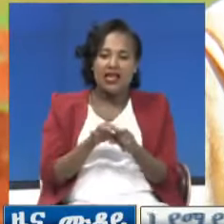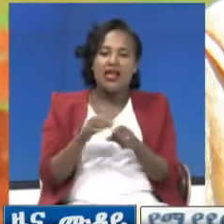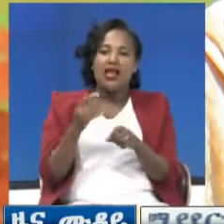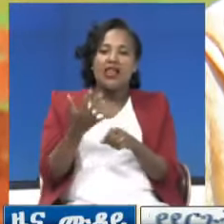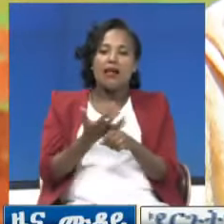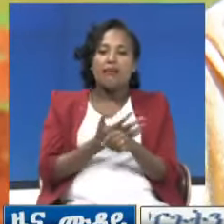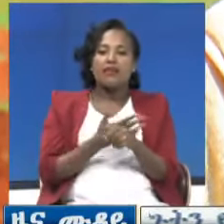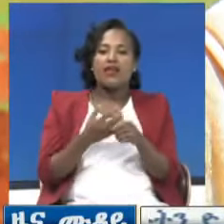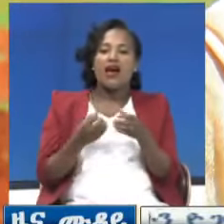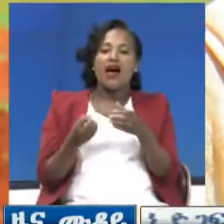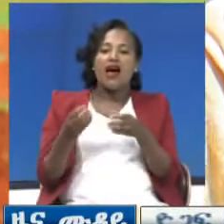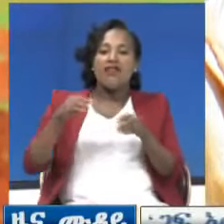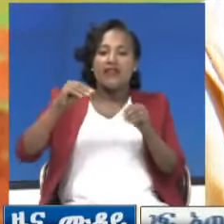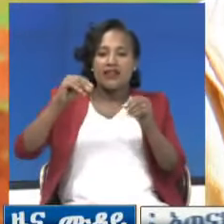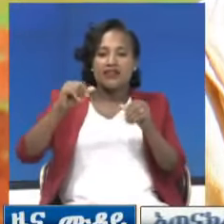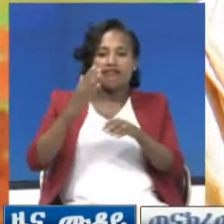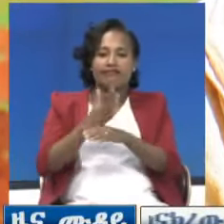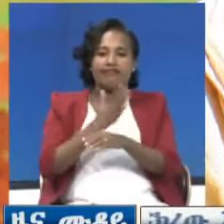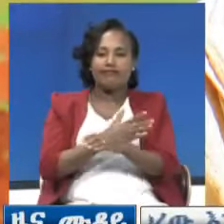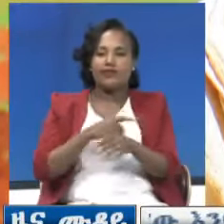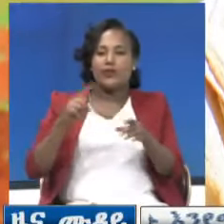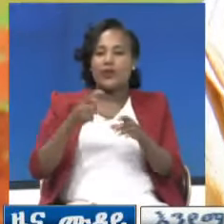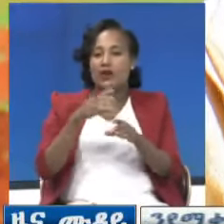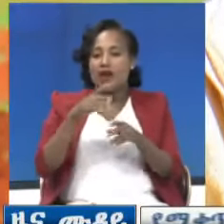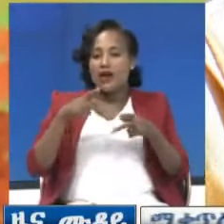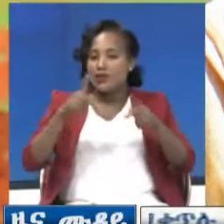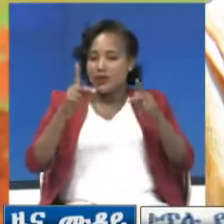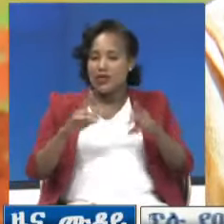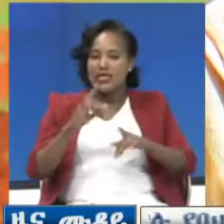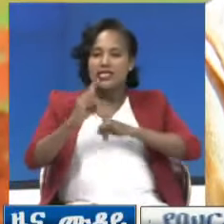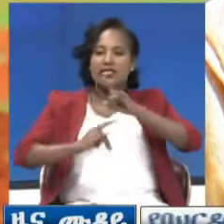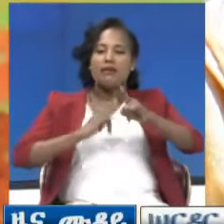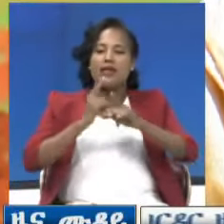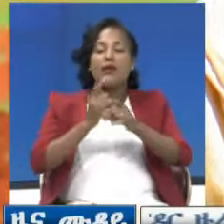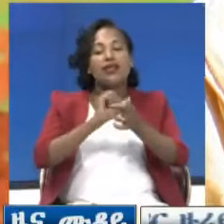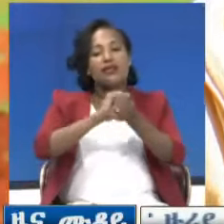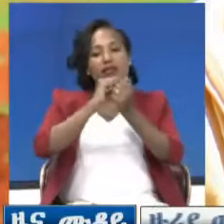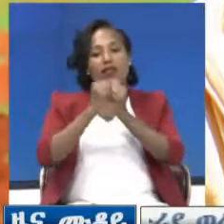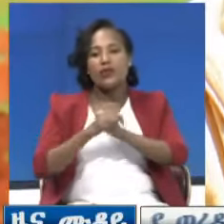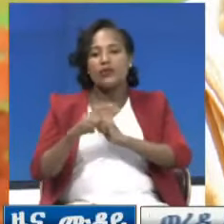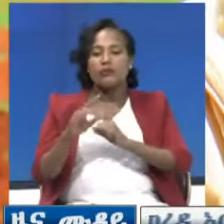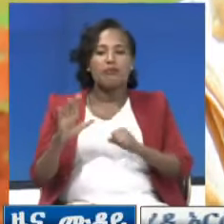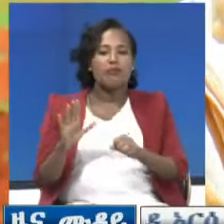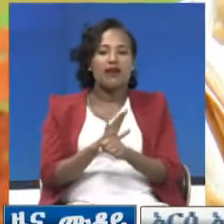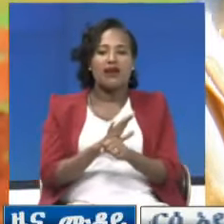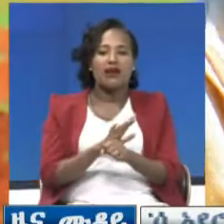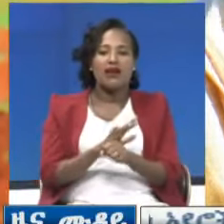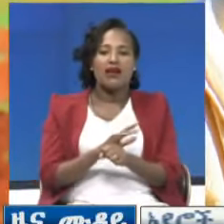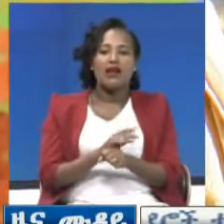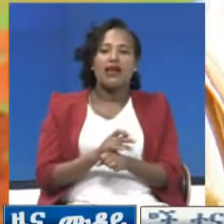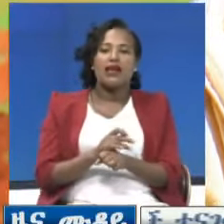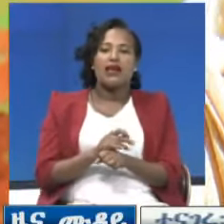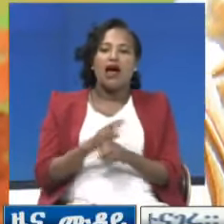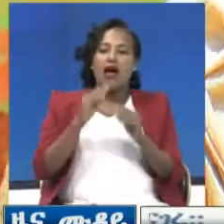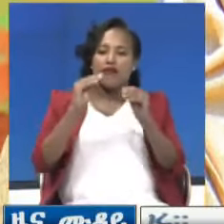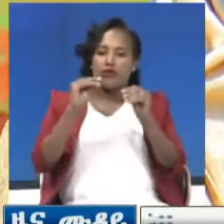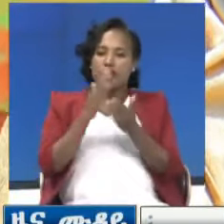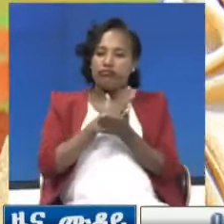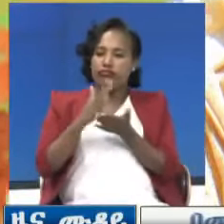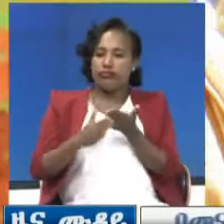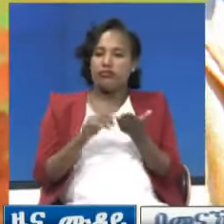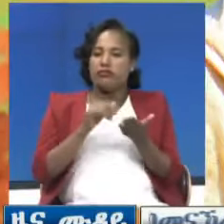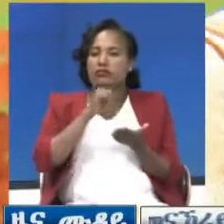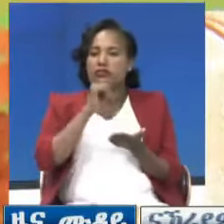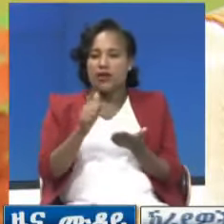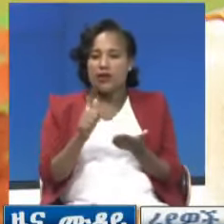ለማፈራችን እንዲያገግምና አርሶ አደሩ ዘመናዊ ተለዋጭ እንዲሆን በቃ ወረ ደለሉ እንዳይገባው አባይ ግድብ